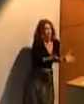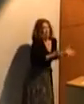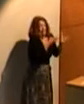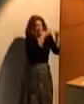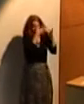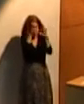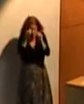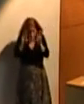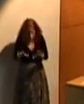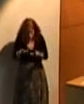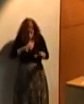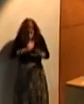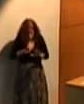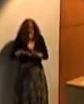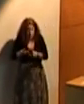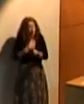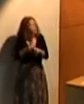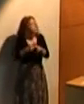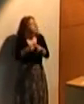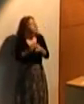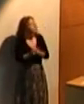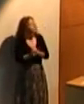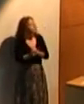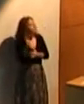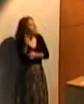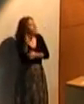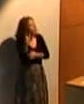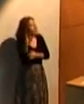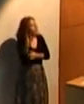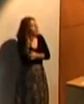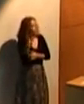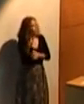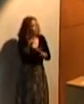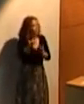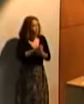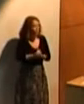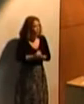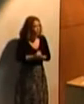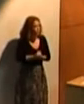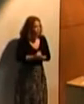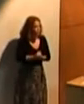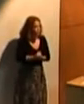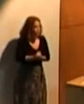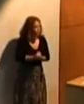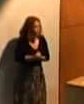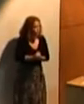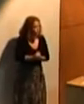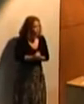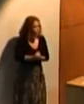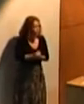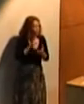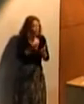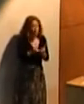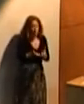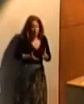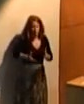qu on appelle ça j'ai cherché j'ai cherché le terme arrondies et anvers donc une fusée pas une fiole